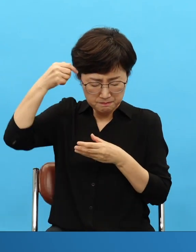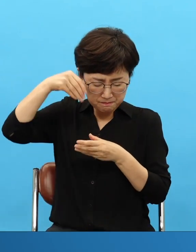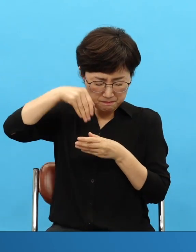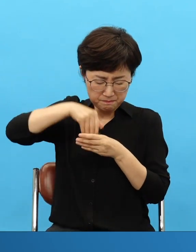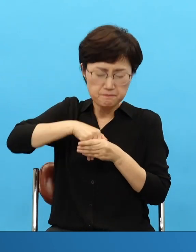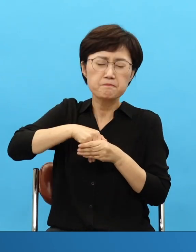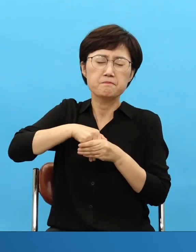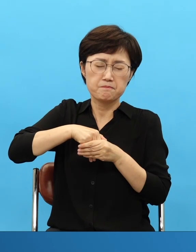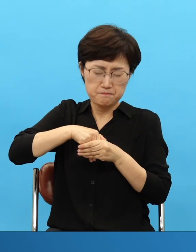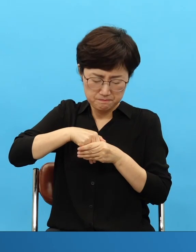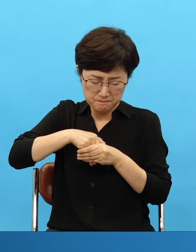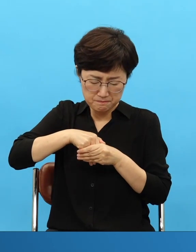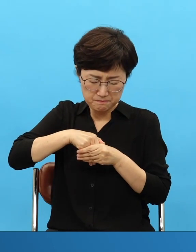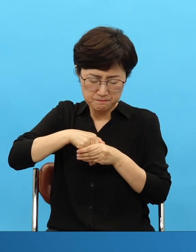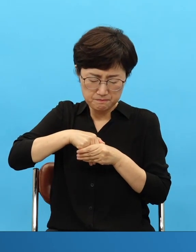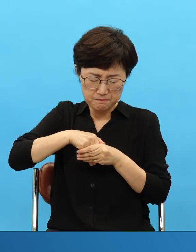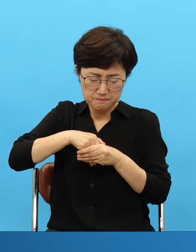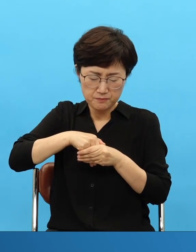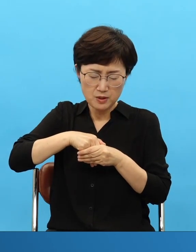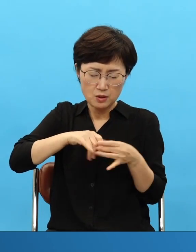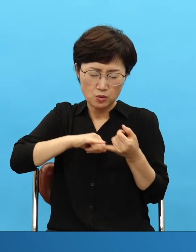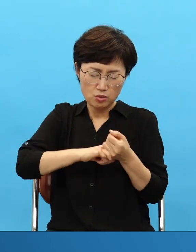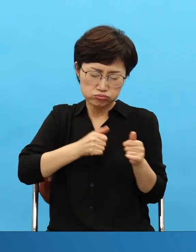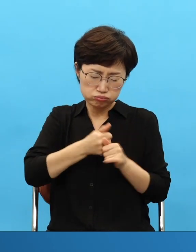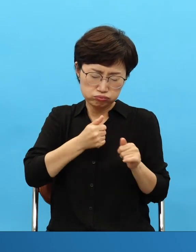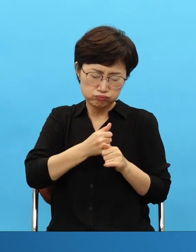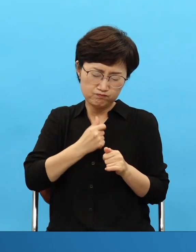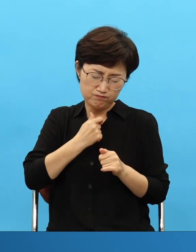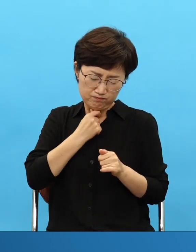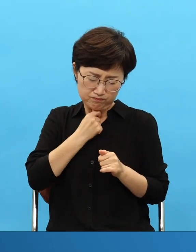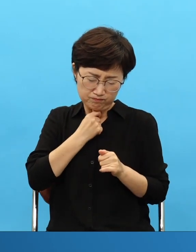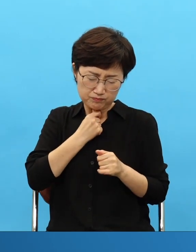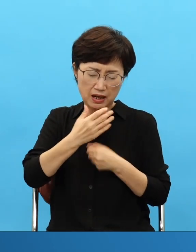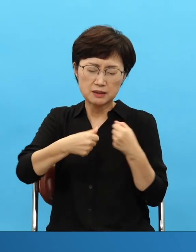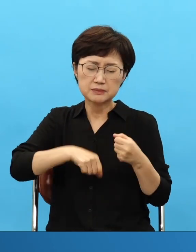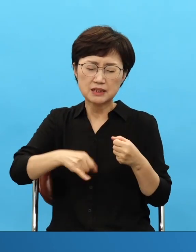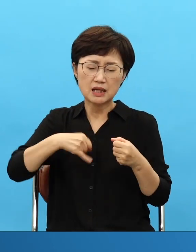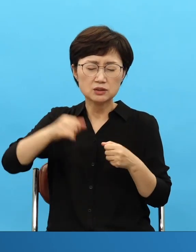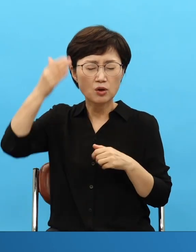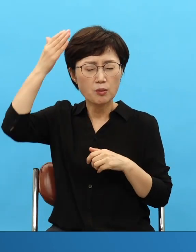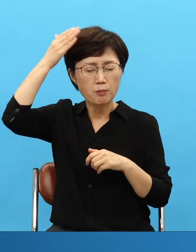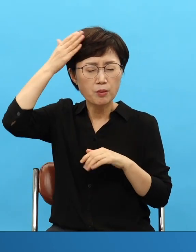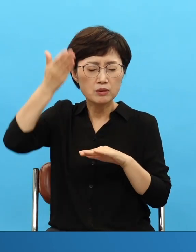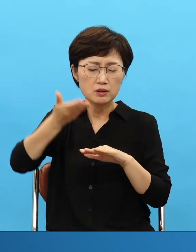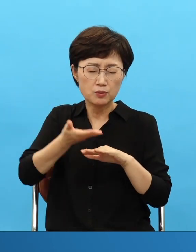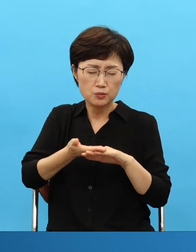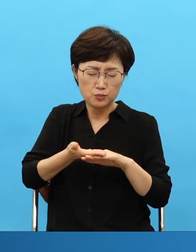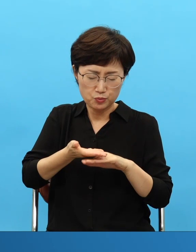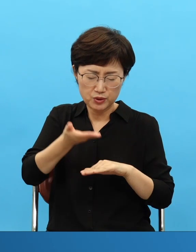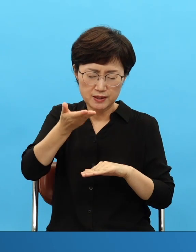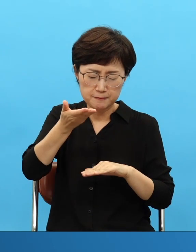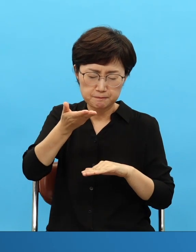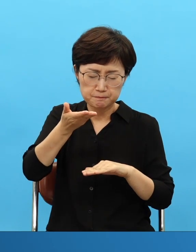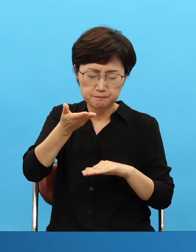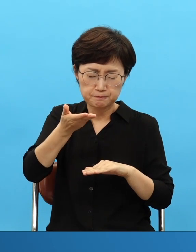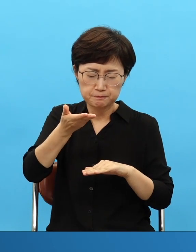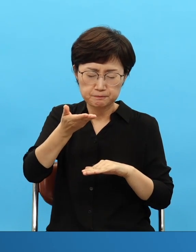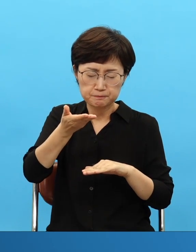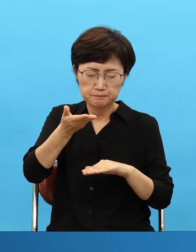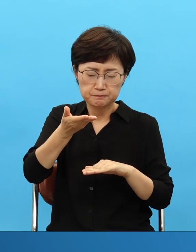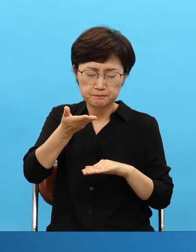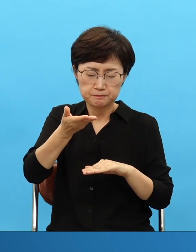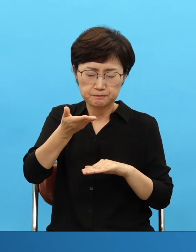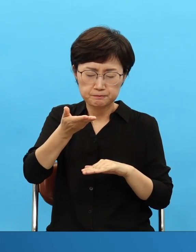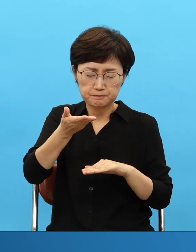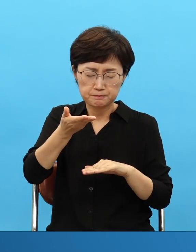반드시 승리할 하나님의 사람들을 위해 upon the heads of the people of God who will have absolute and definitive victory as they plant what